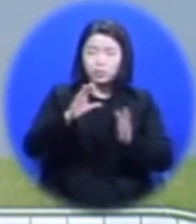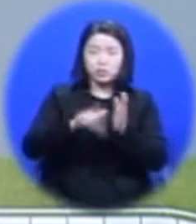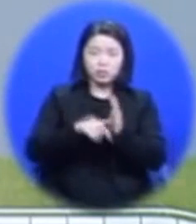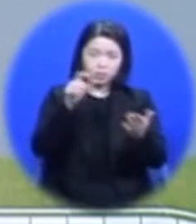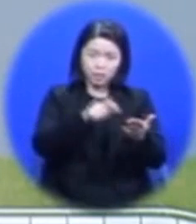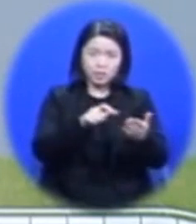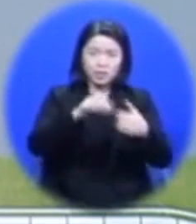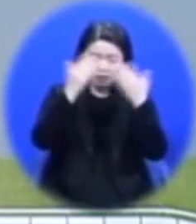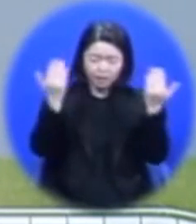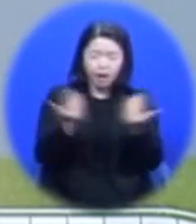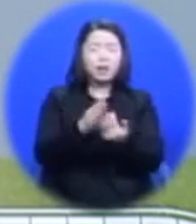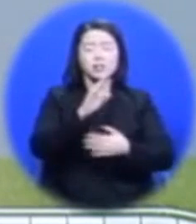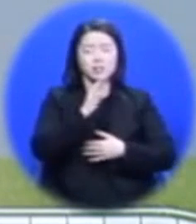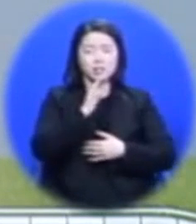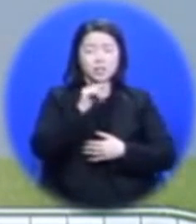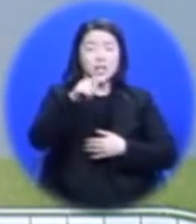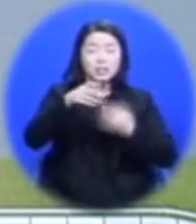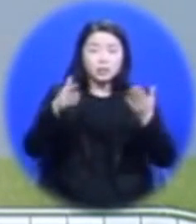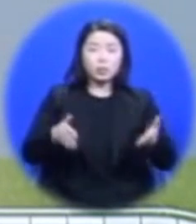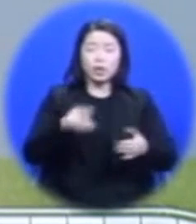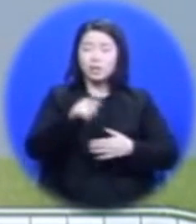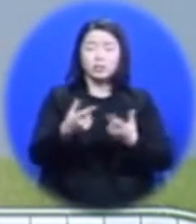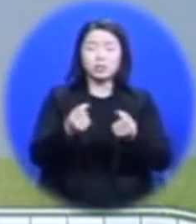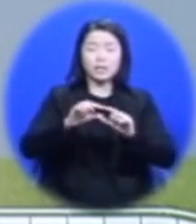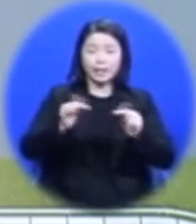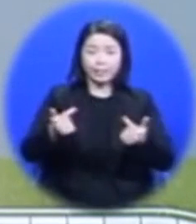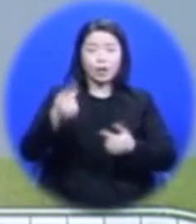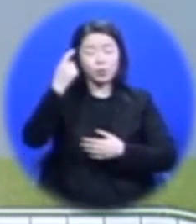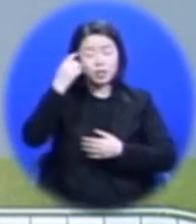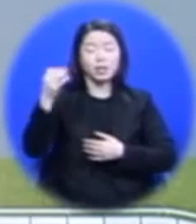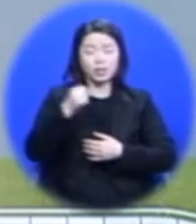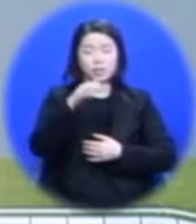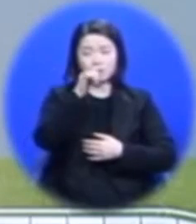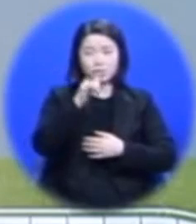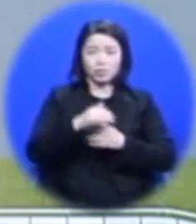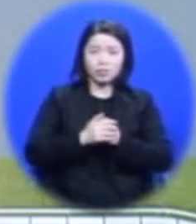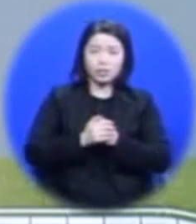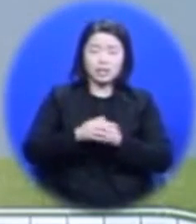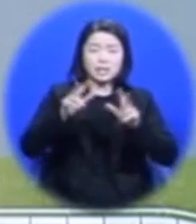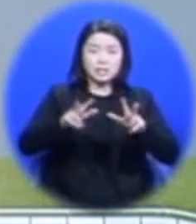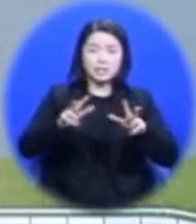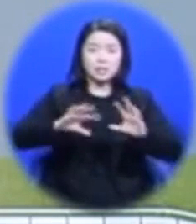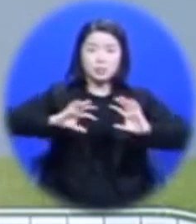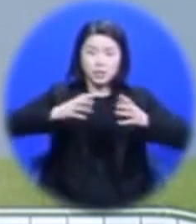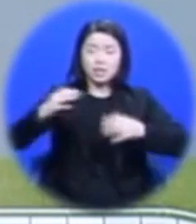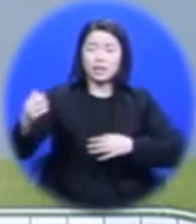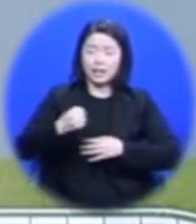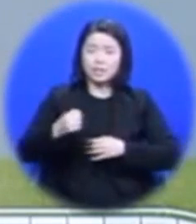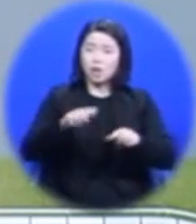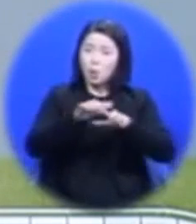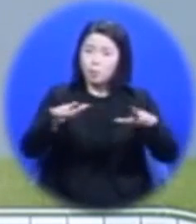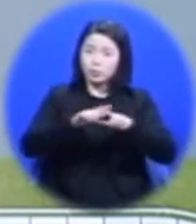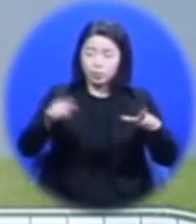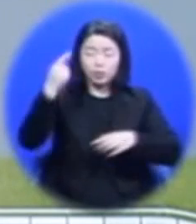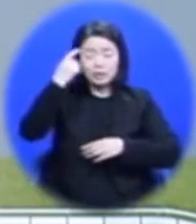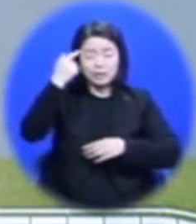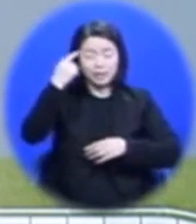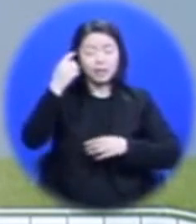사실이었어요. 그동안에는 그렇지 않다고 생각했어요. 지금 세상이 가지고 있는 일반적인